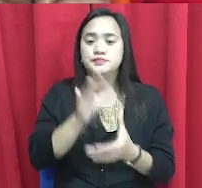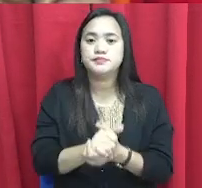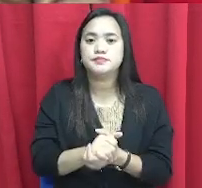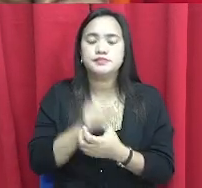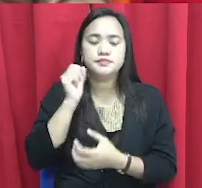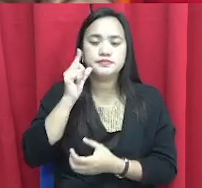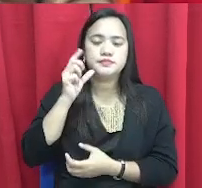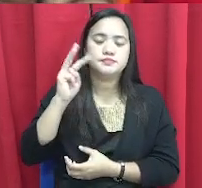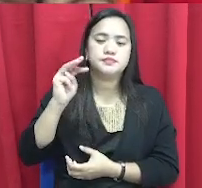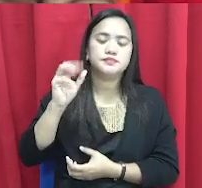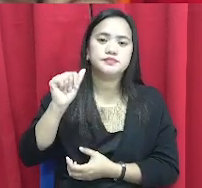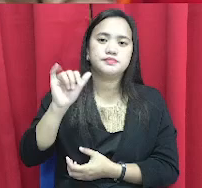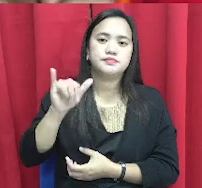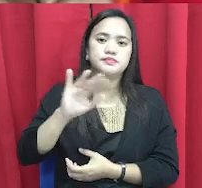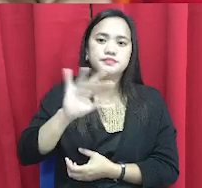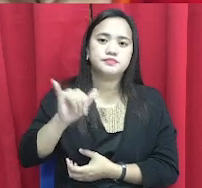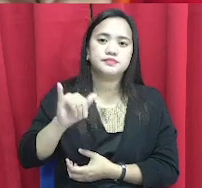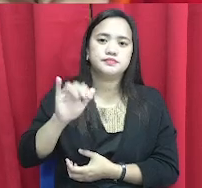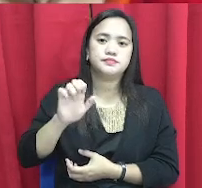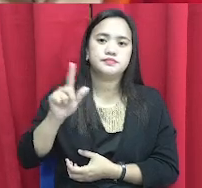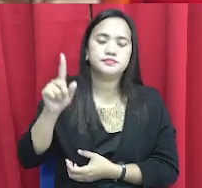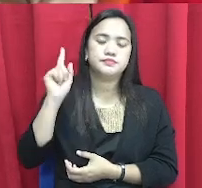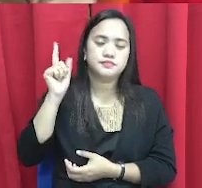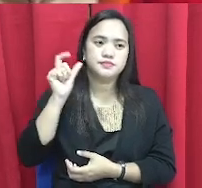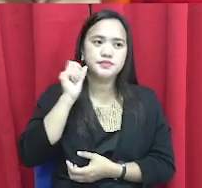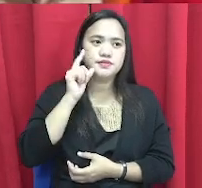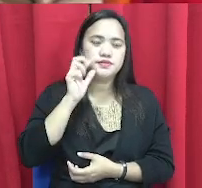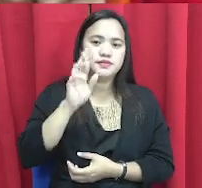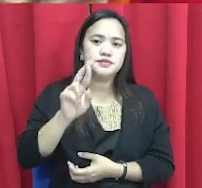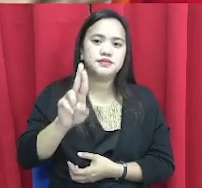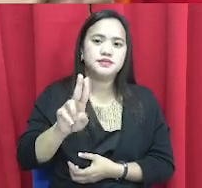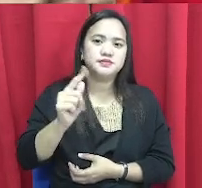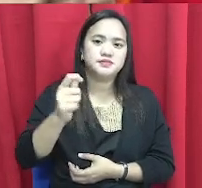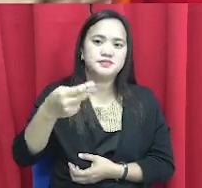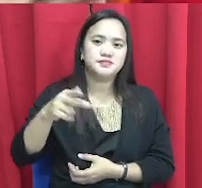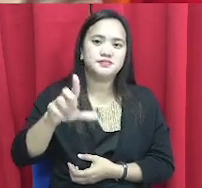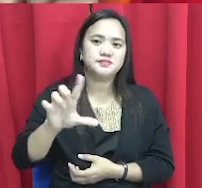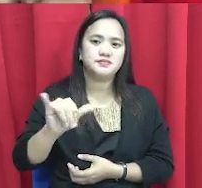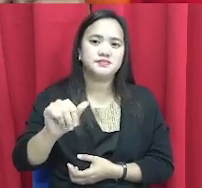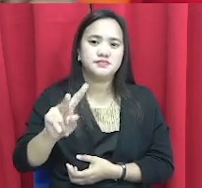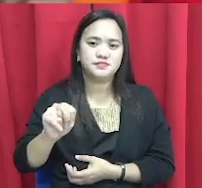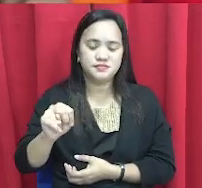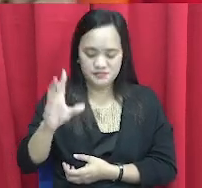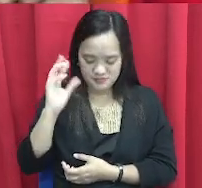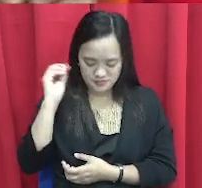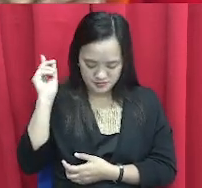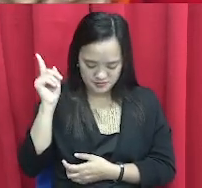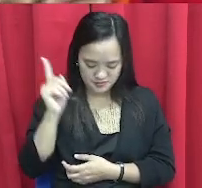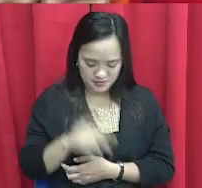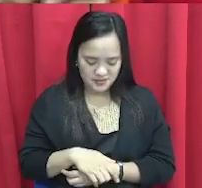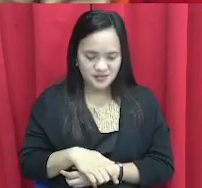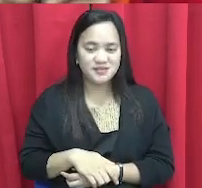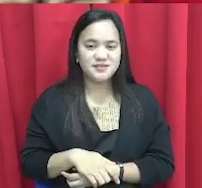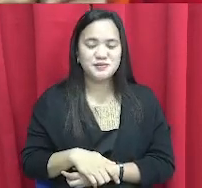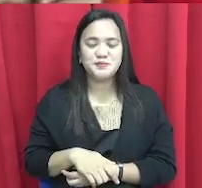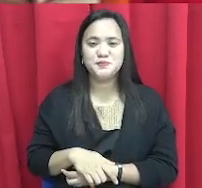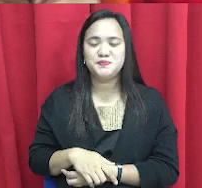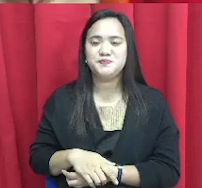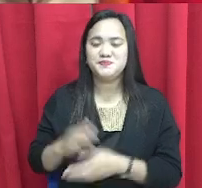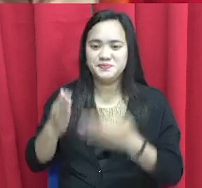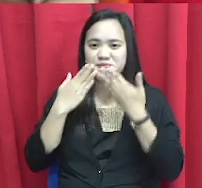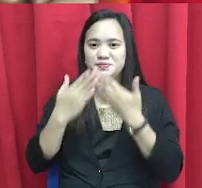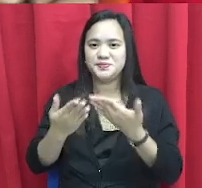mael at Ganon din po kay Sir Chris sa kanyang asawa Maam RL anan Kami Kami po ay